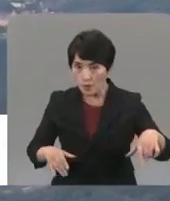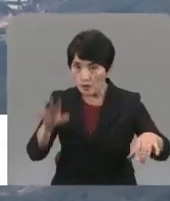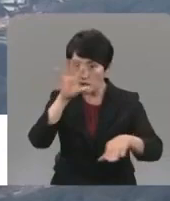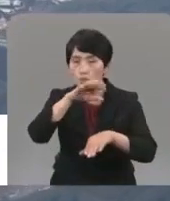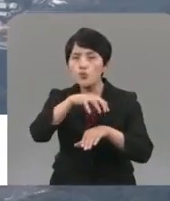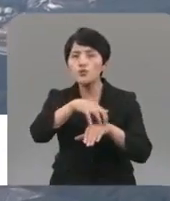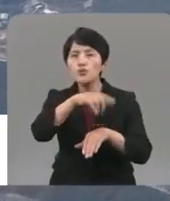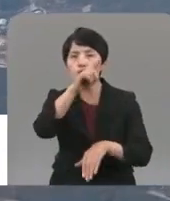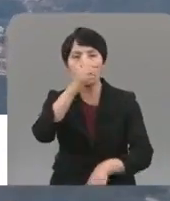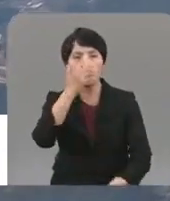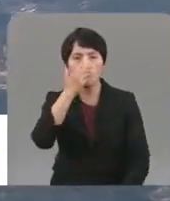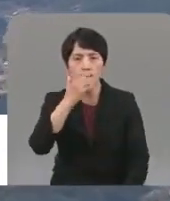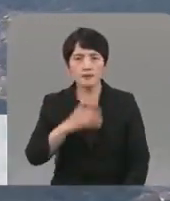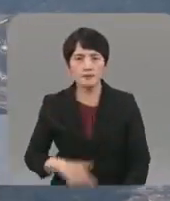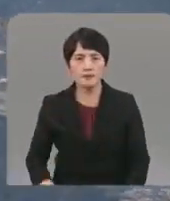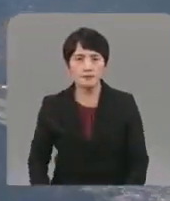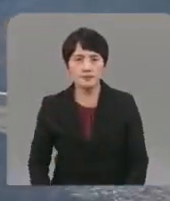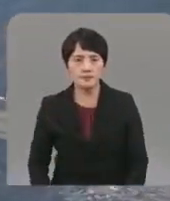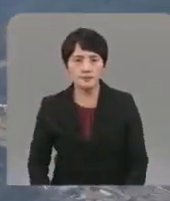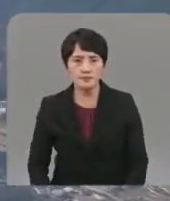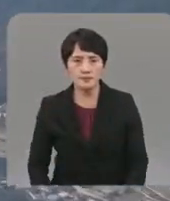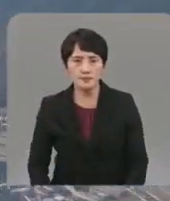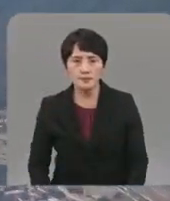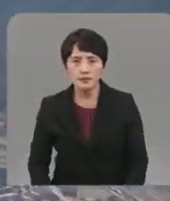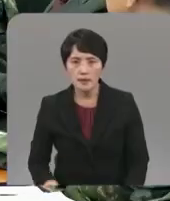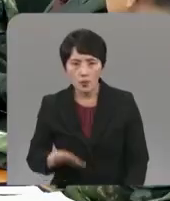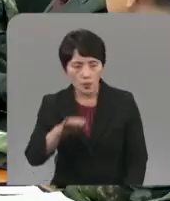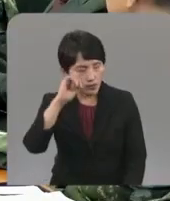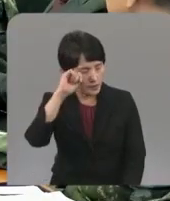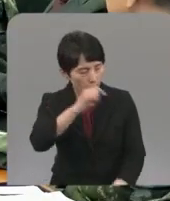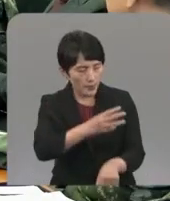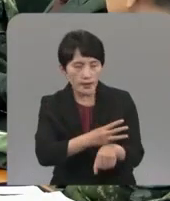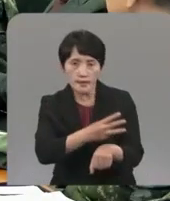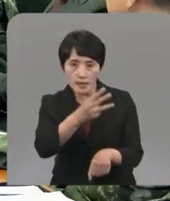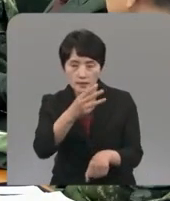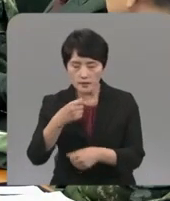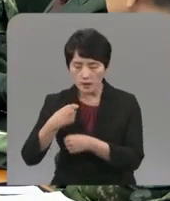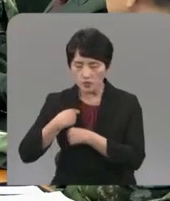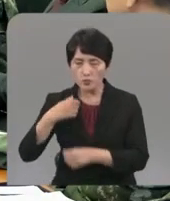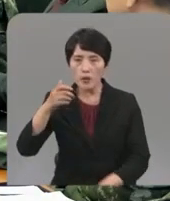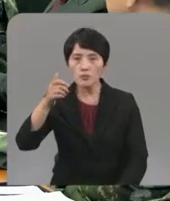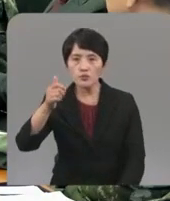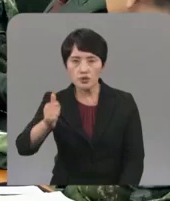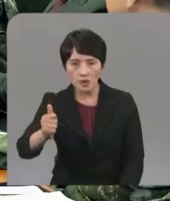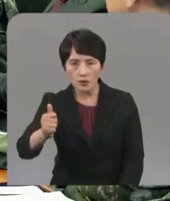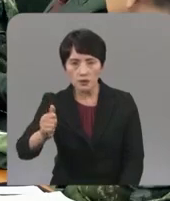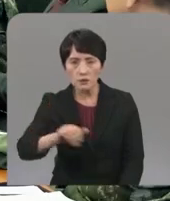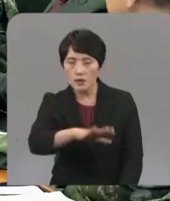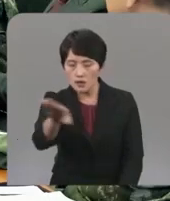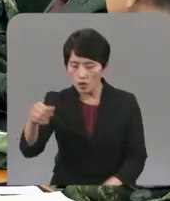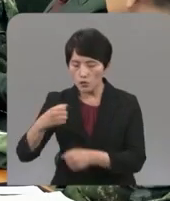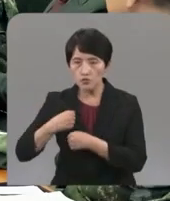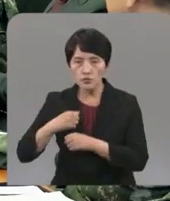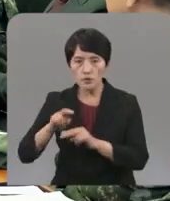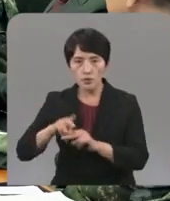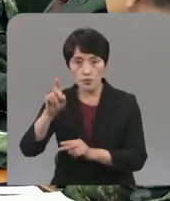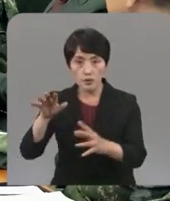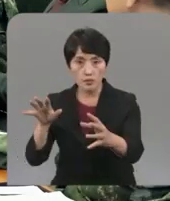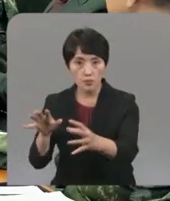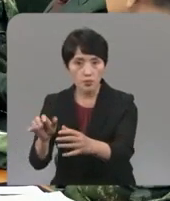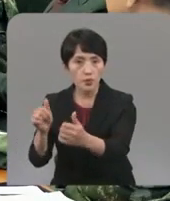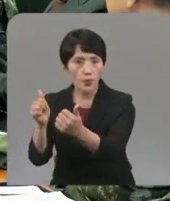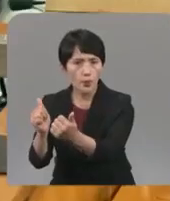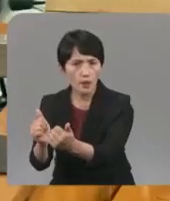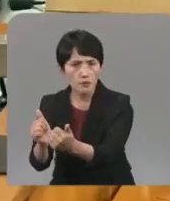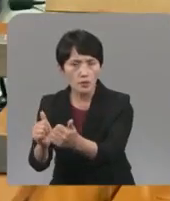lên án vụ Phóng đã vi phạm nghị quyết trừng phạt của Hội đồng Bảo an Liên học Quốc có nội dung cấm Bắc Triều Tiên Sử dụng công nghệ tên lửa đạn đạo vừa là một động thái